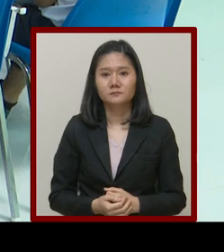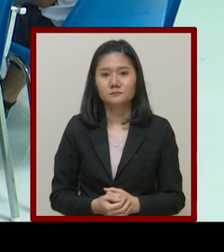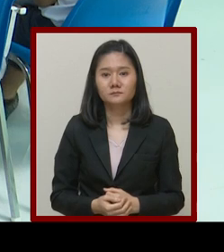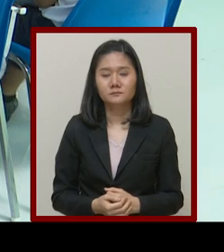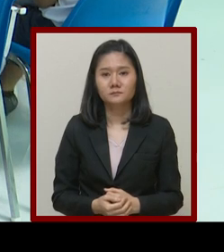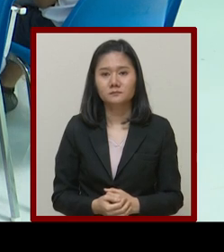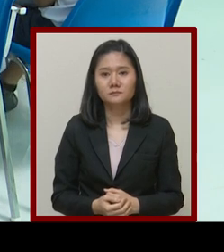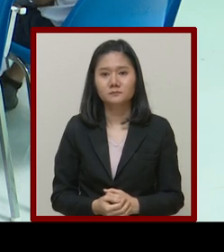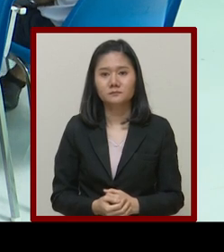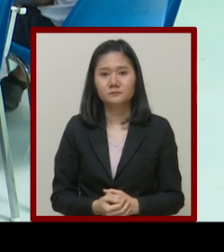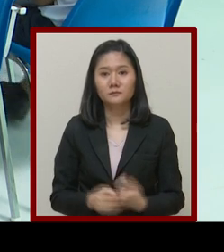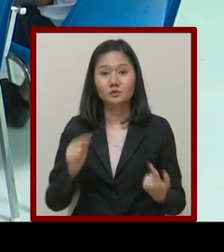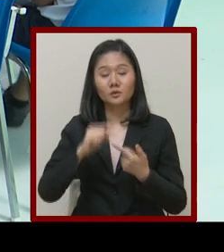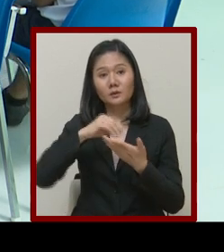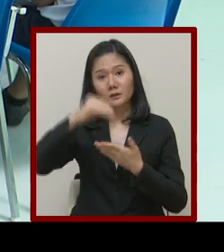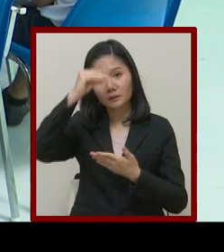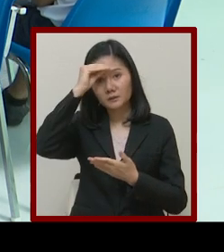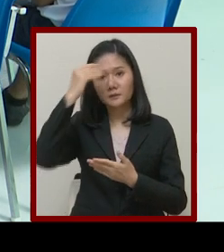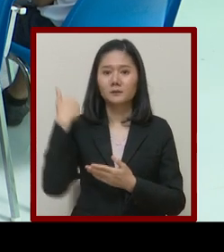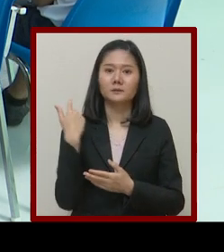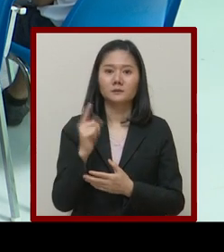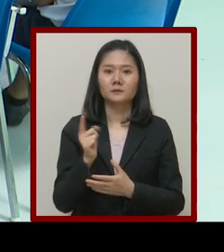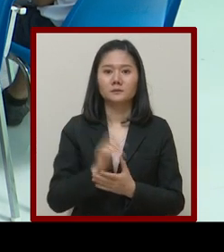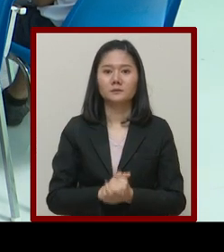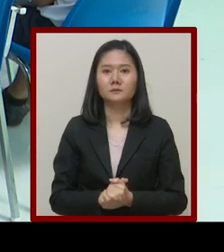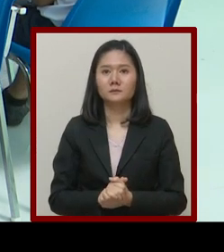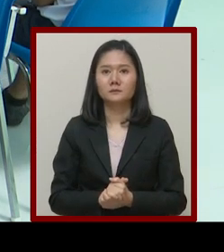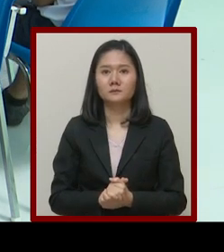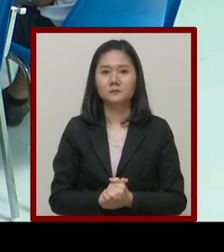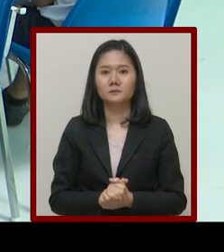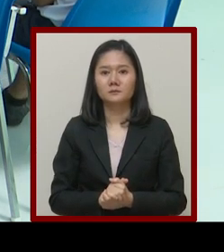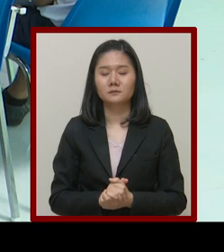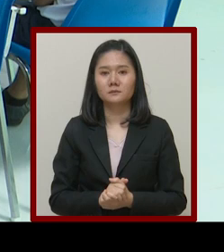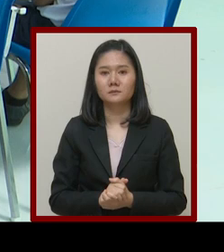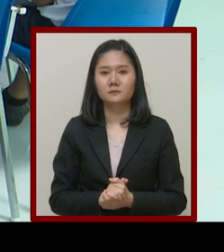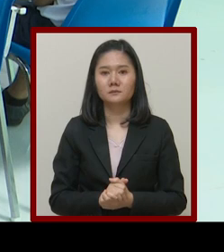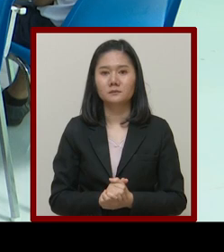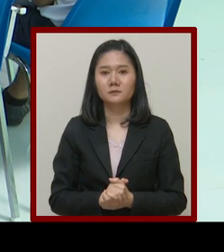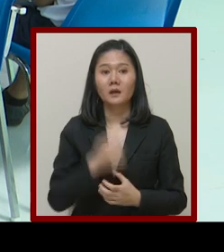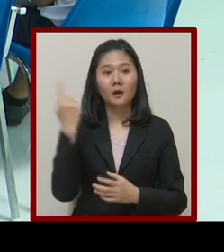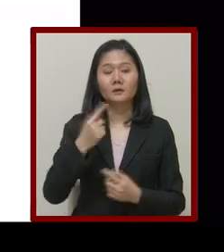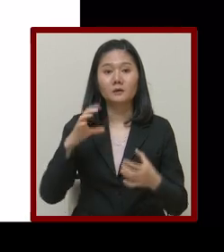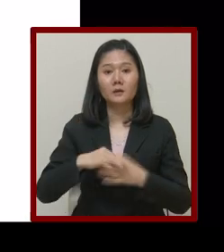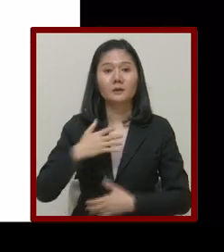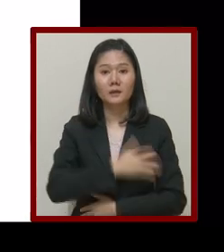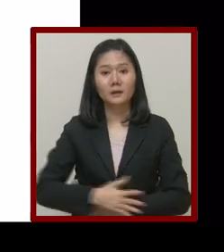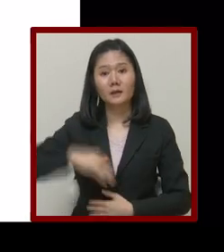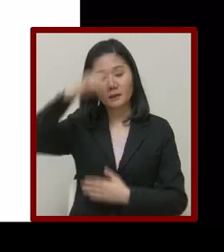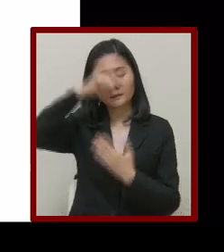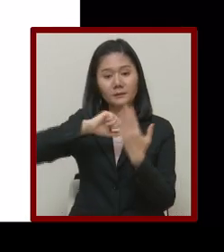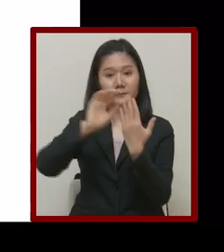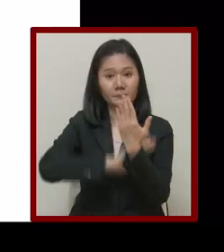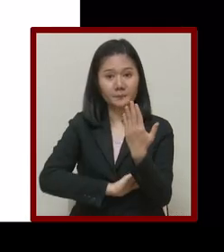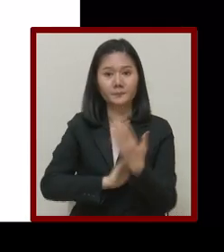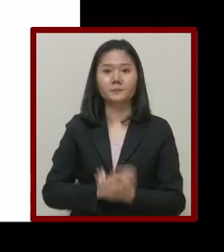ในส่วนของสาระการเรียนรู้เนี่ยก็จะยังอยู่ที่ในส่วนของการท่องเที่ยวเชิงสุขภาพในประเทศไทยแล้วล่ะค่